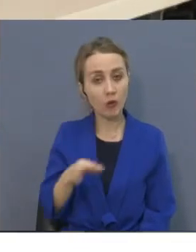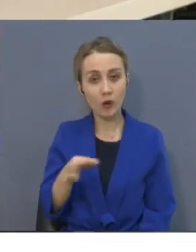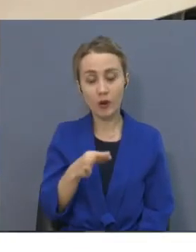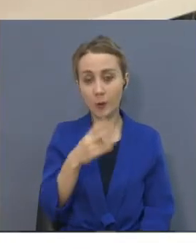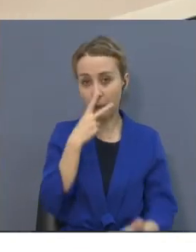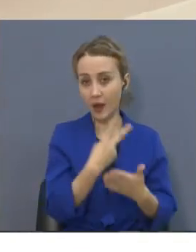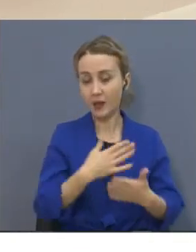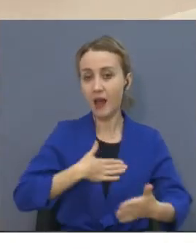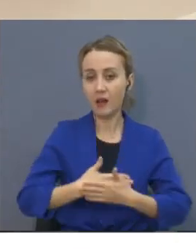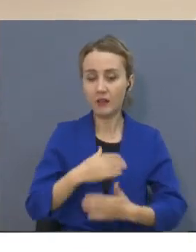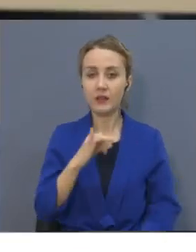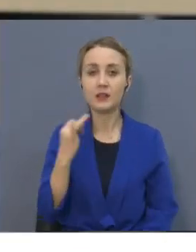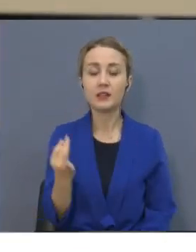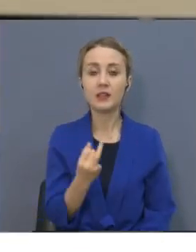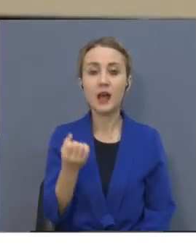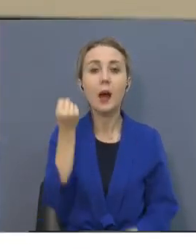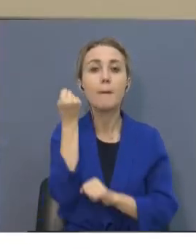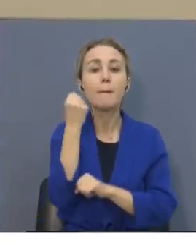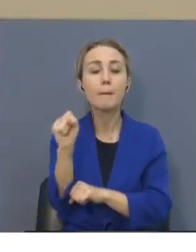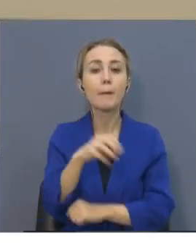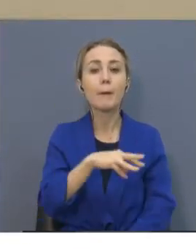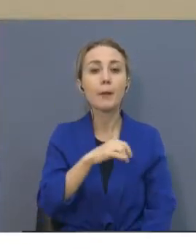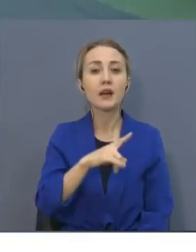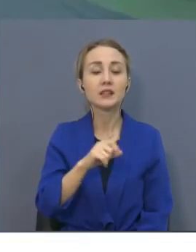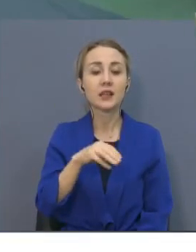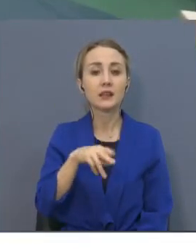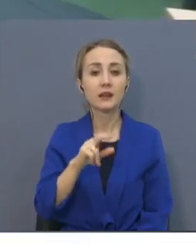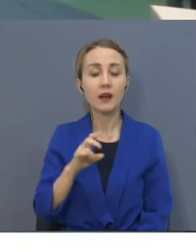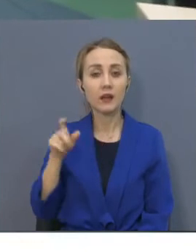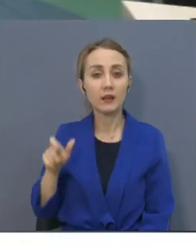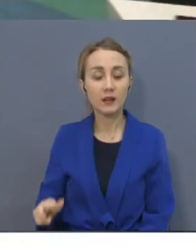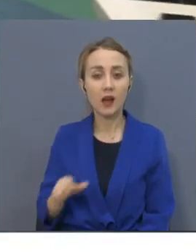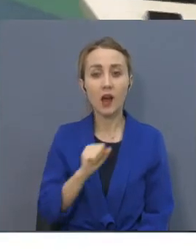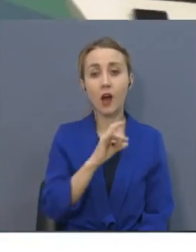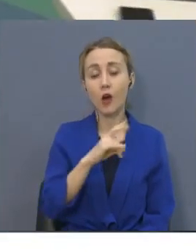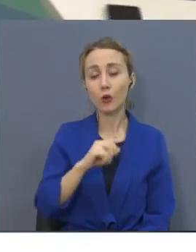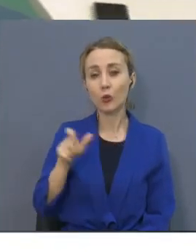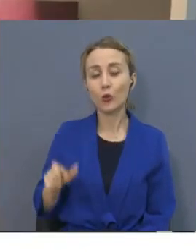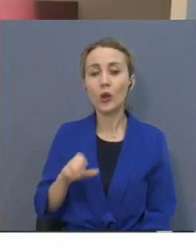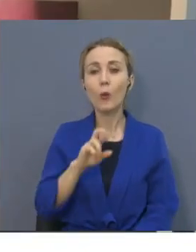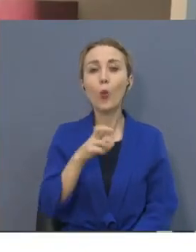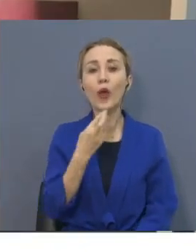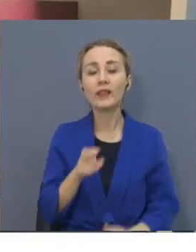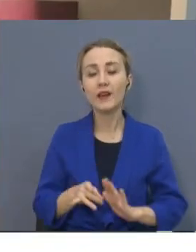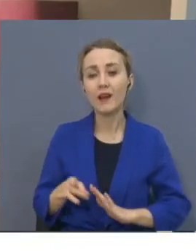проявили активность и интерес. Победителями стали Мурзаткан Бекарыс из района Бежансал и Арнур Жалгасов из Буландынского района.